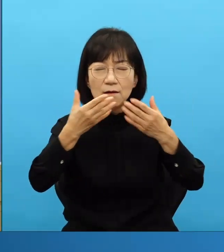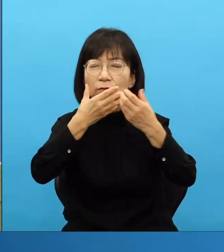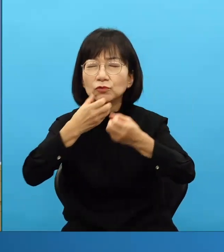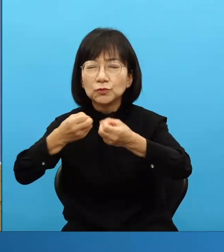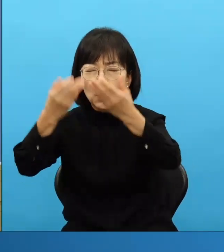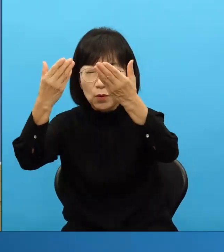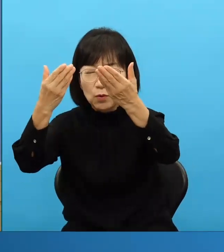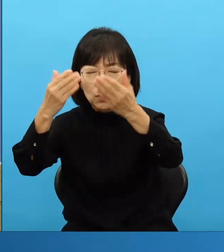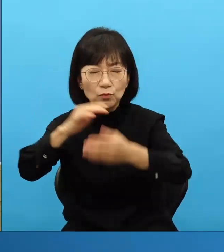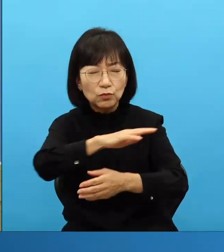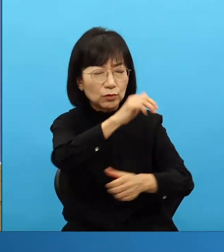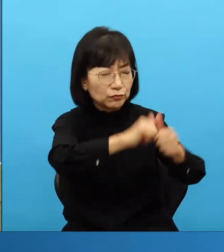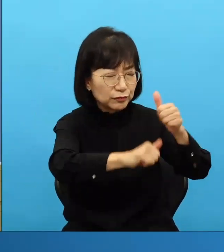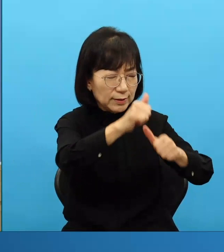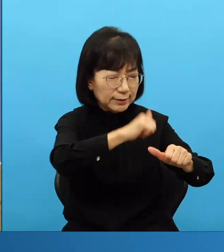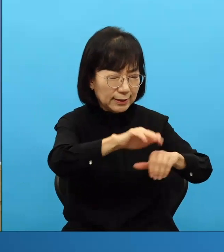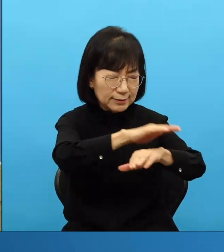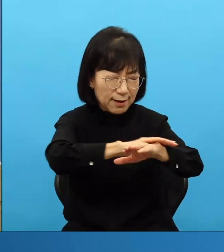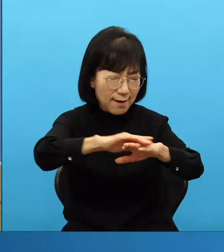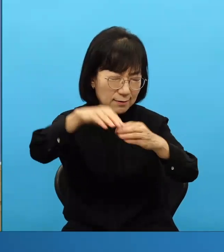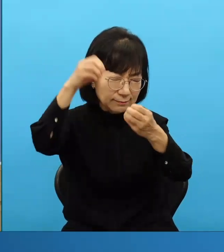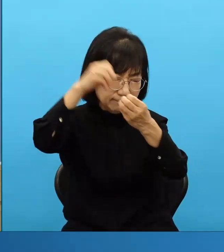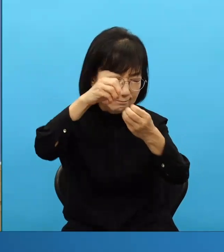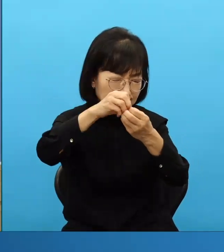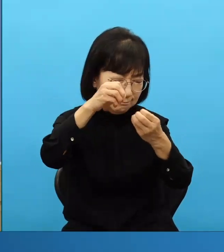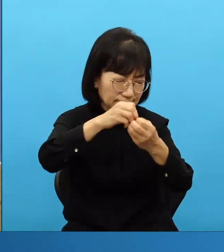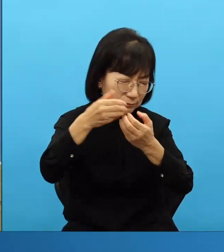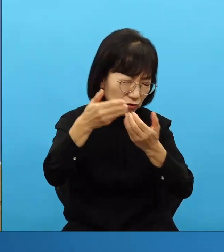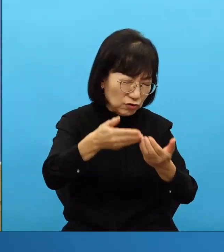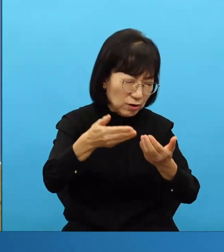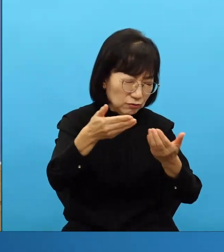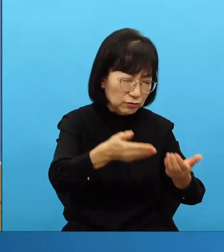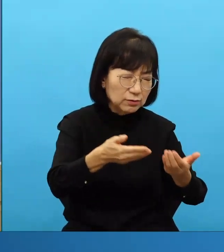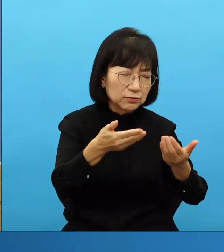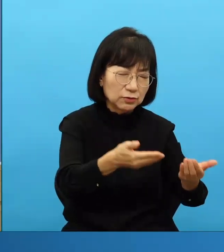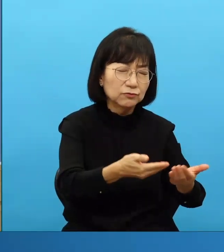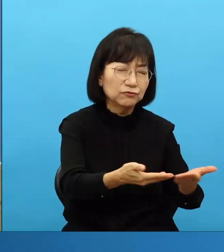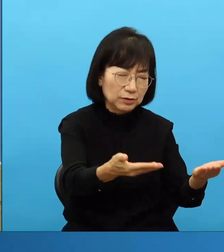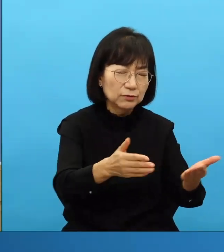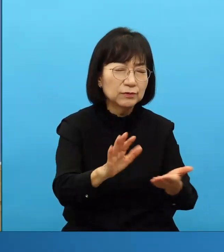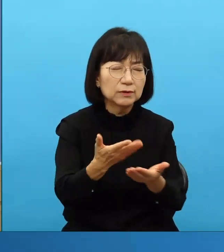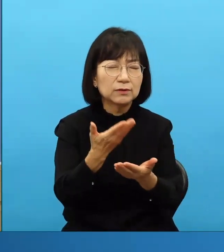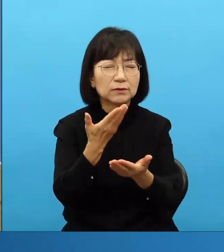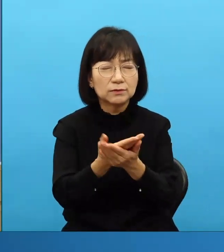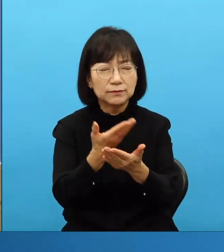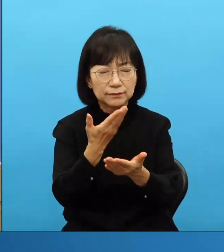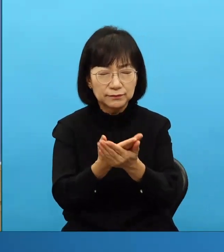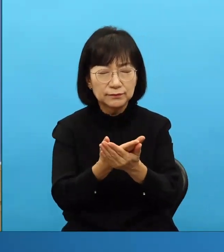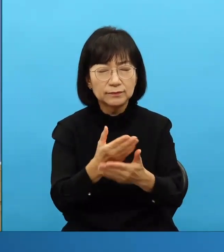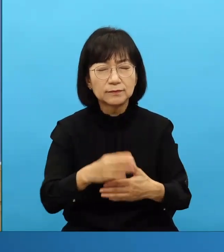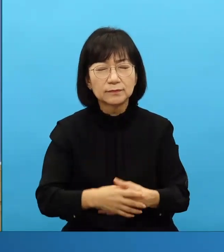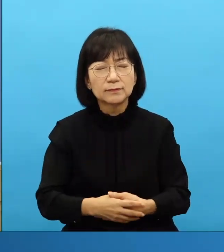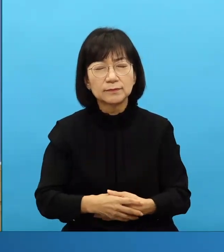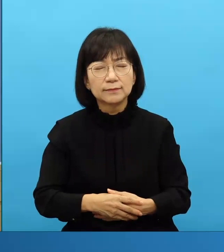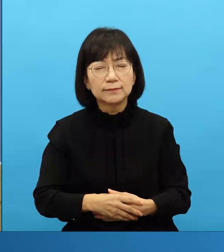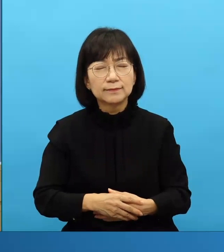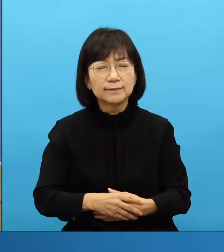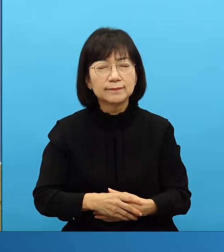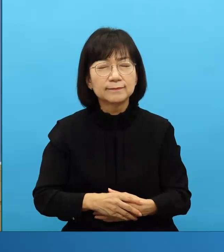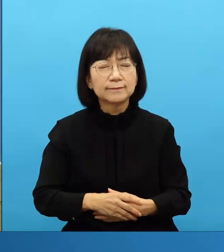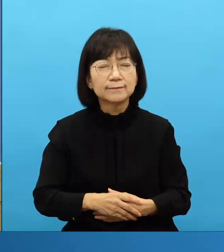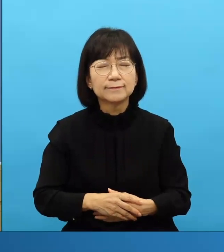잘 전달하게 하여 주옵소서. Please open at the age of the 3-day weekend so that we may relay this blessing to our future generations.